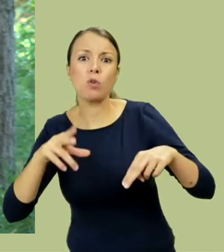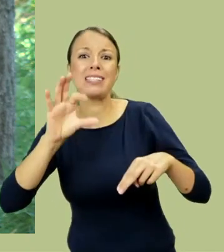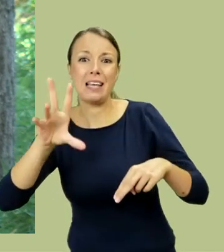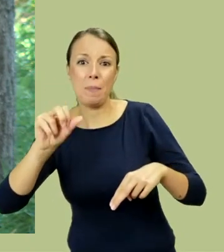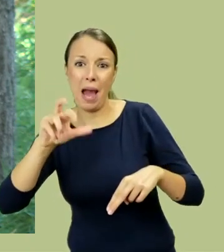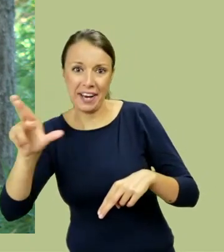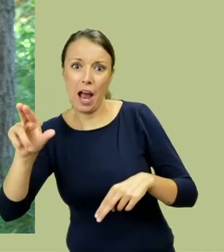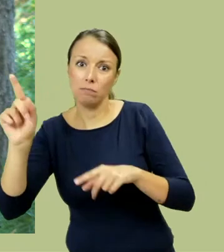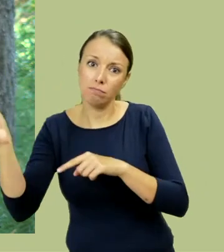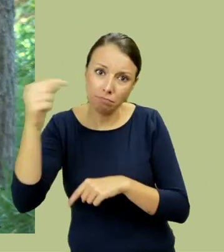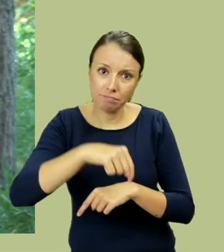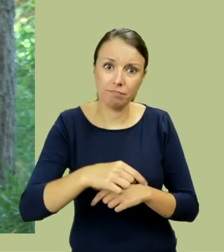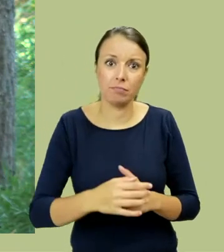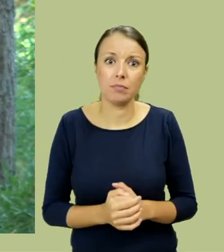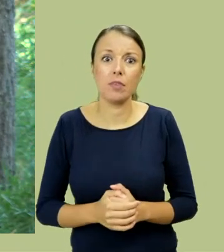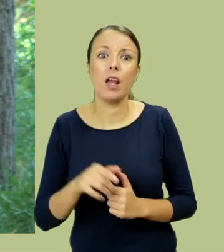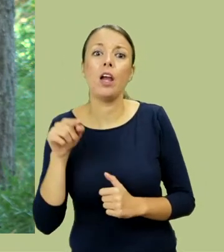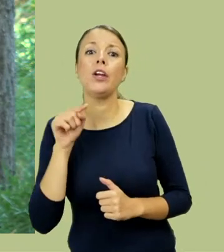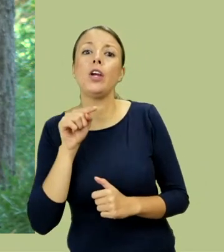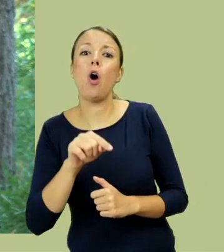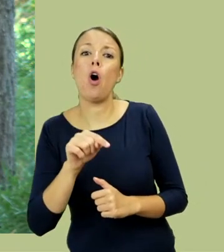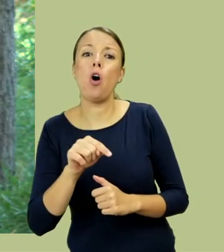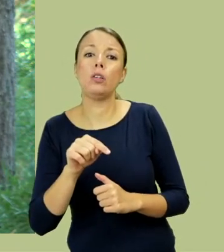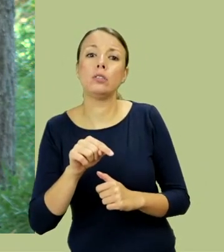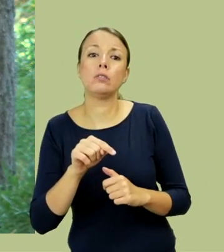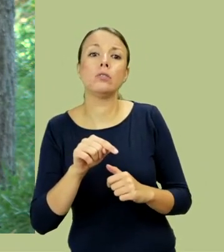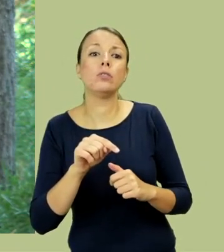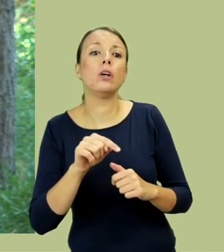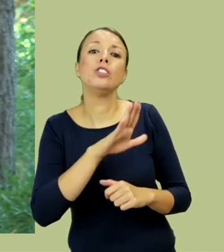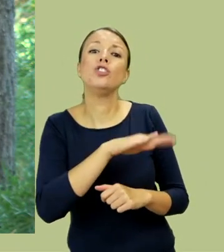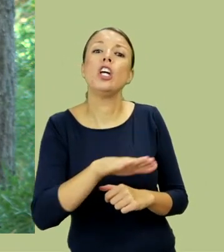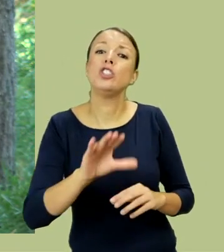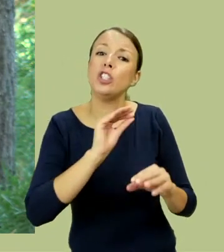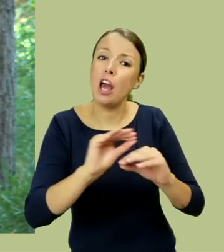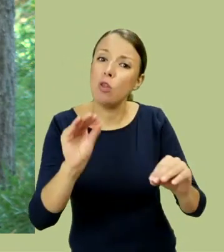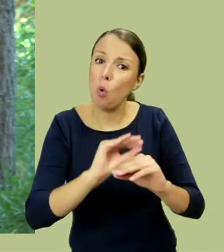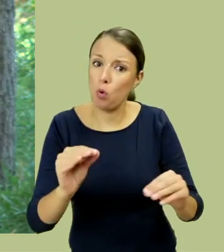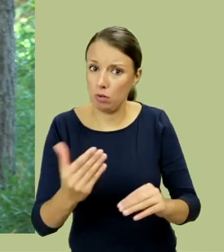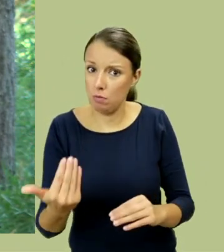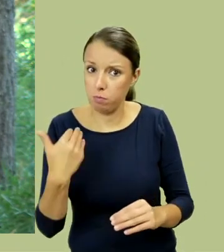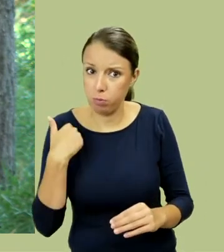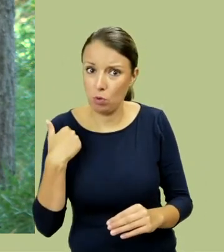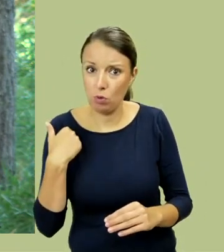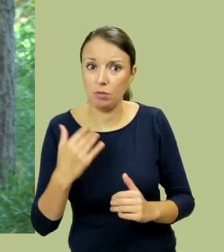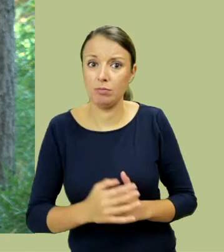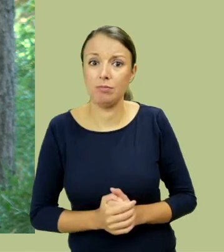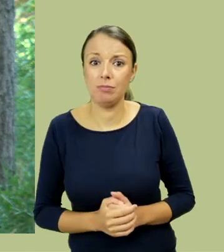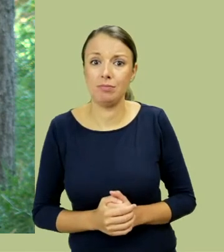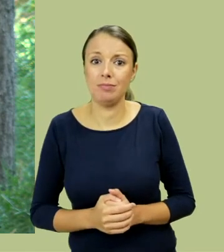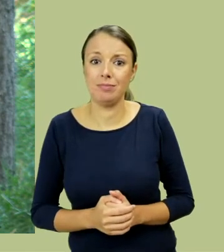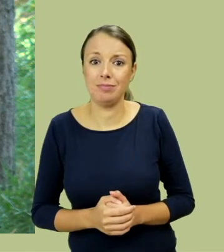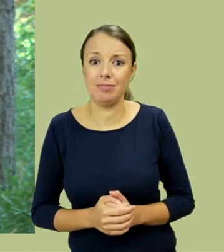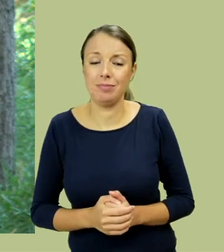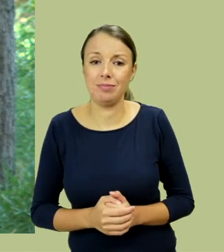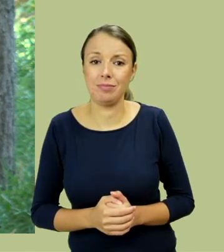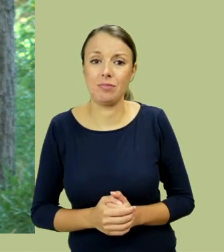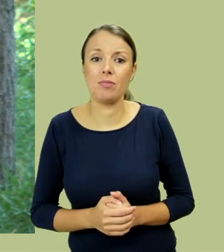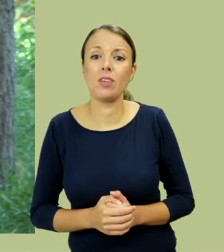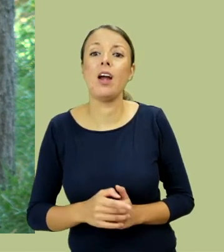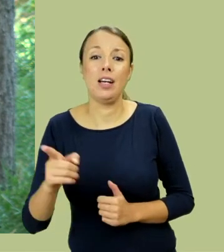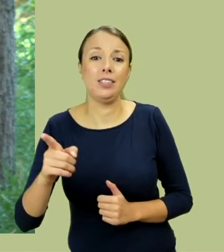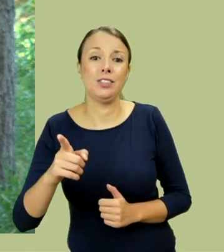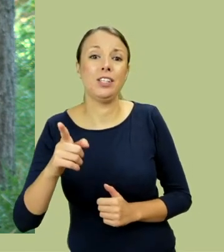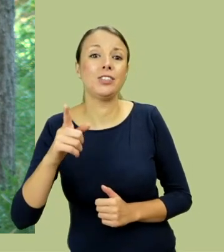i on edukował dzieci w Szczerbińskich i zawsze mówił jej, że trzeba